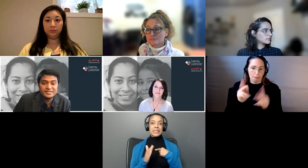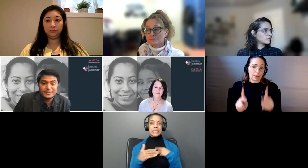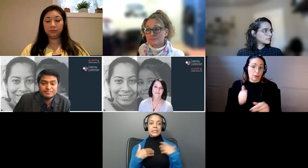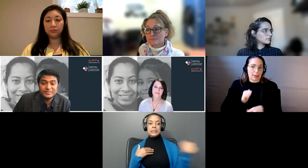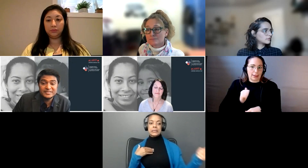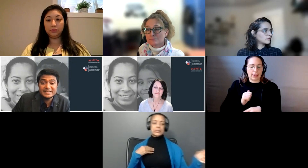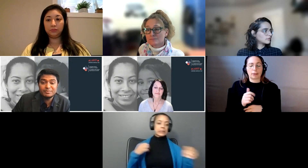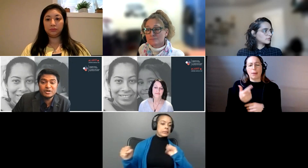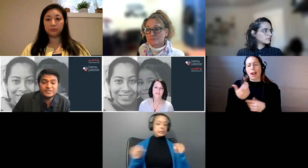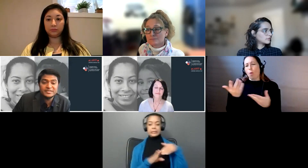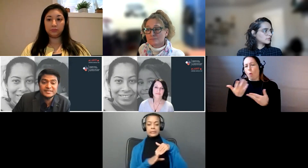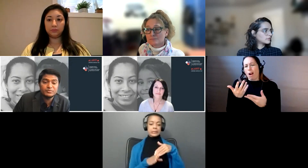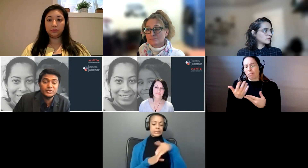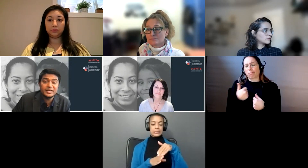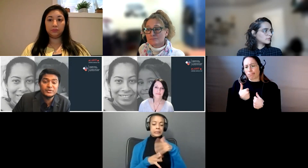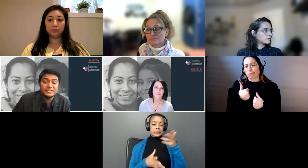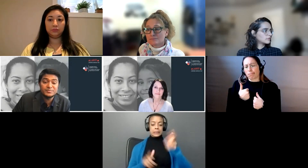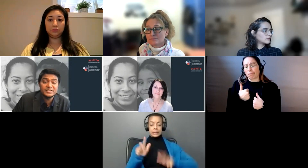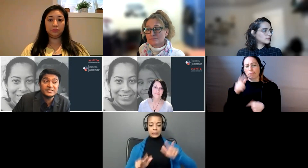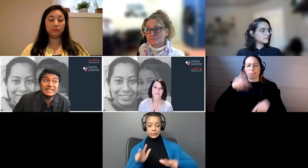nous négligeons